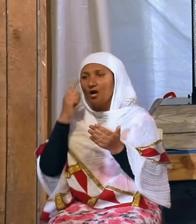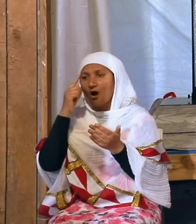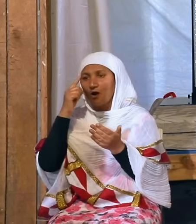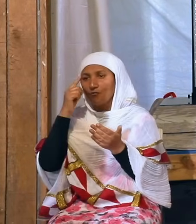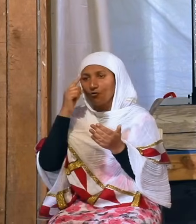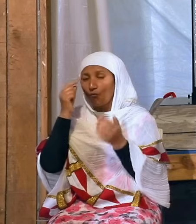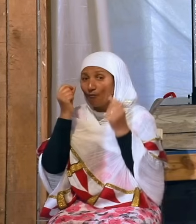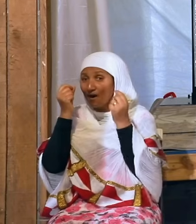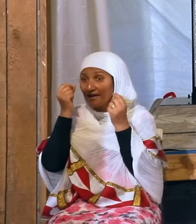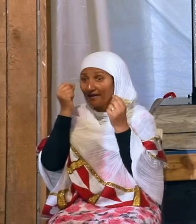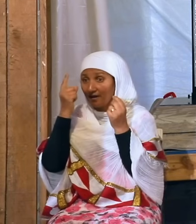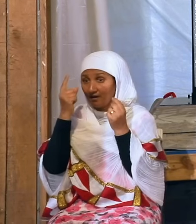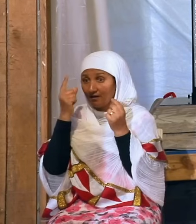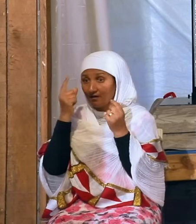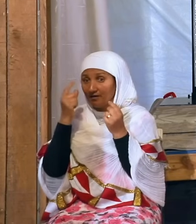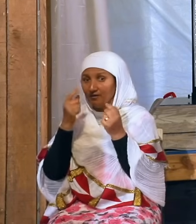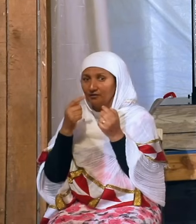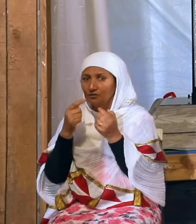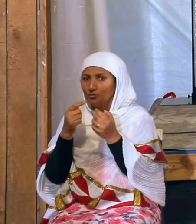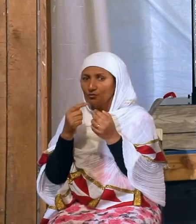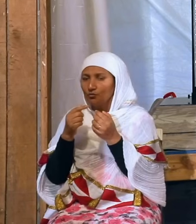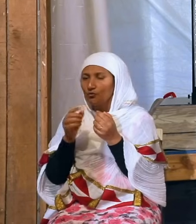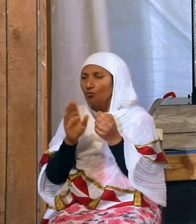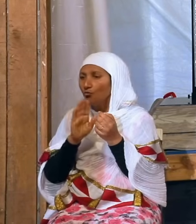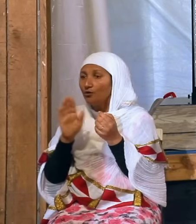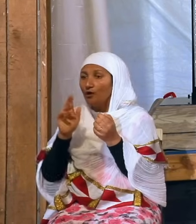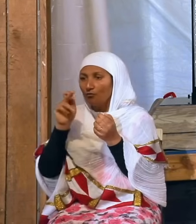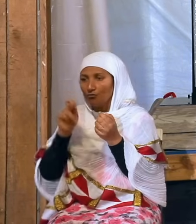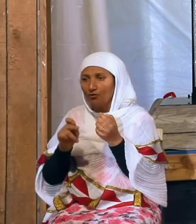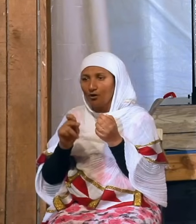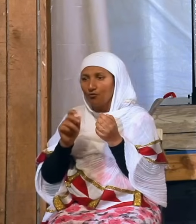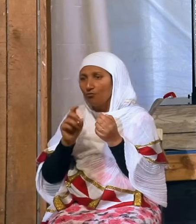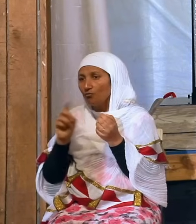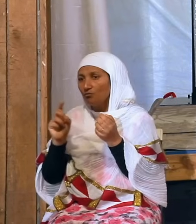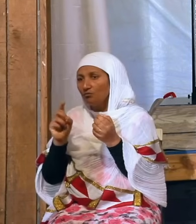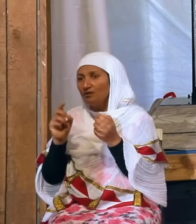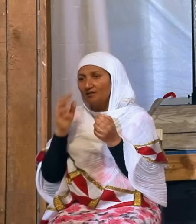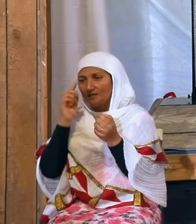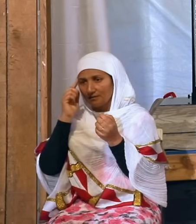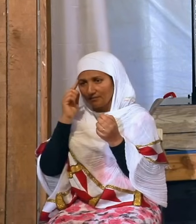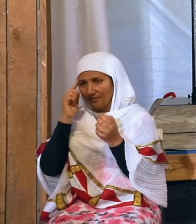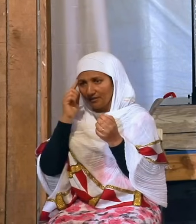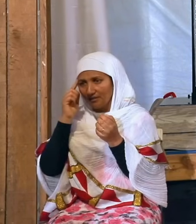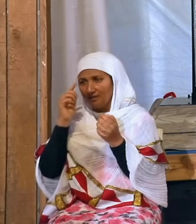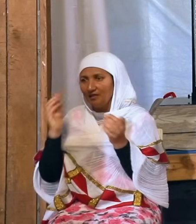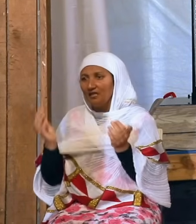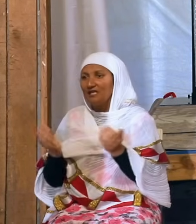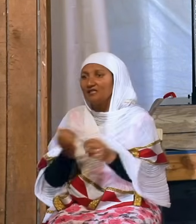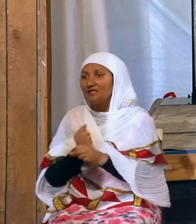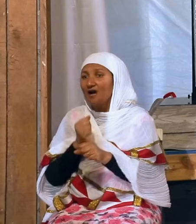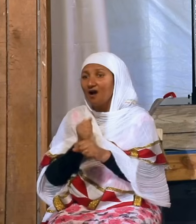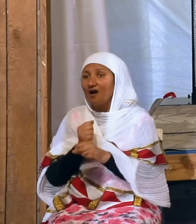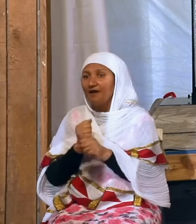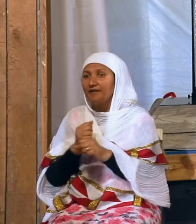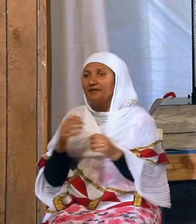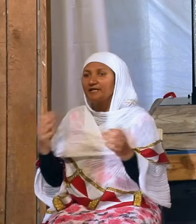ማንቂያ በጉዳዩ እንድናስብበት ለሥራ እንድንቀሰቀስ ብዙ ዝግጅቶች